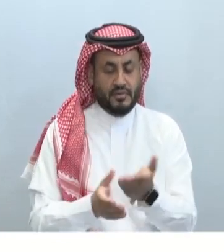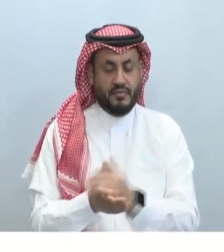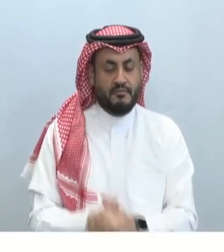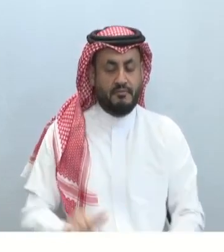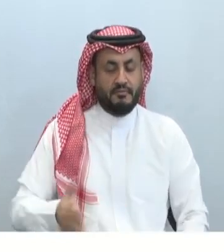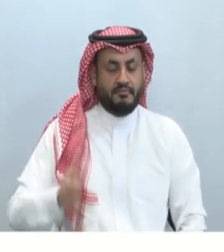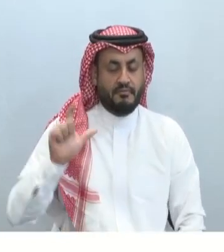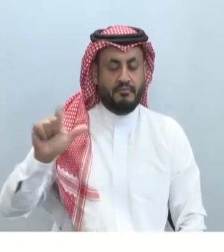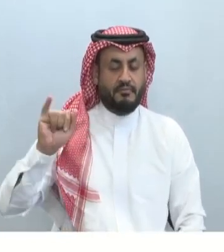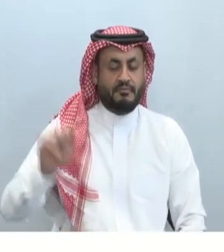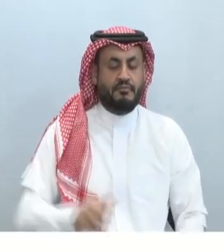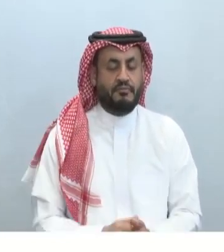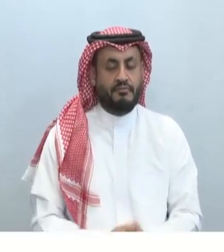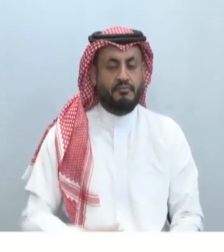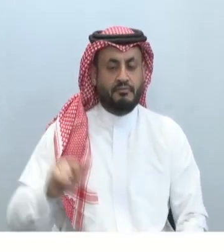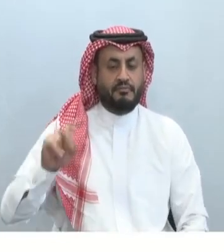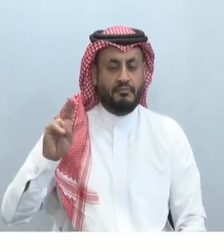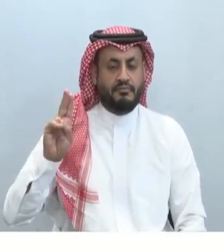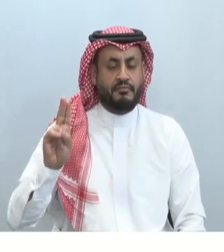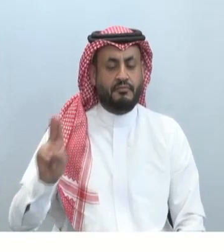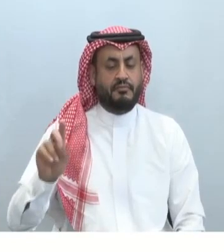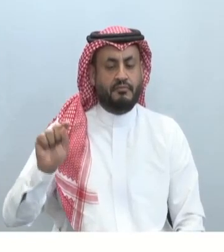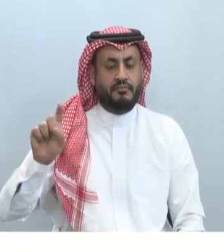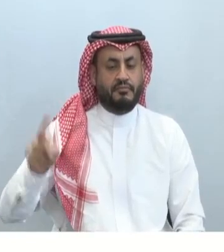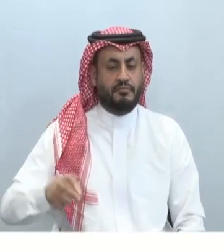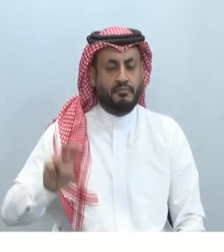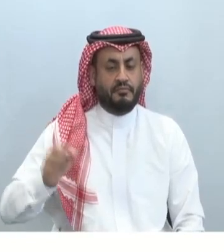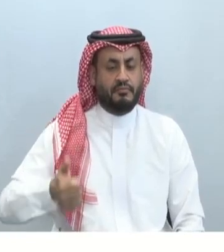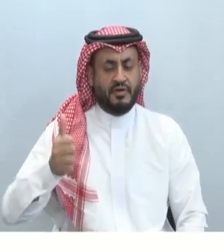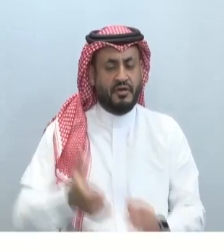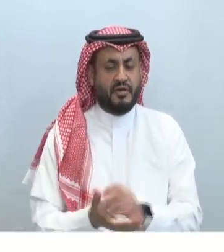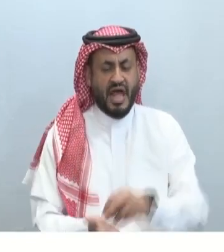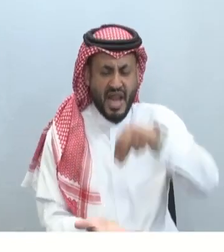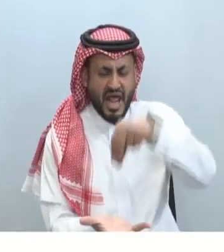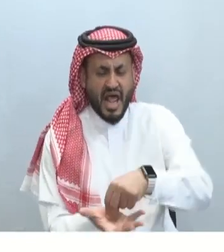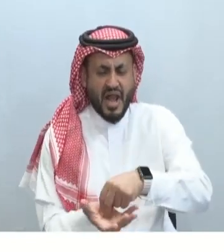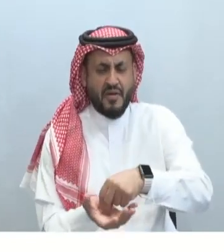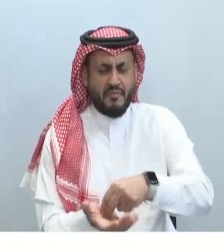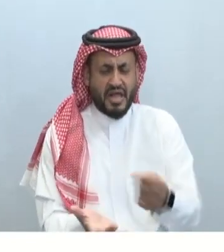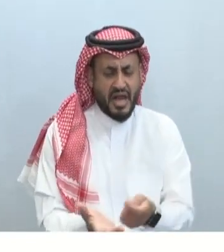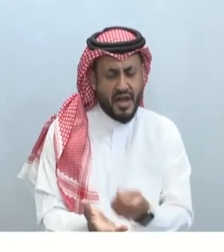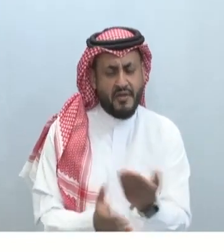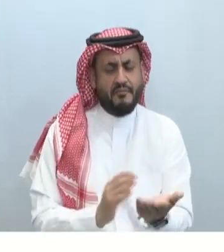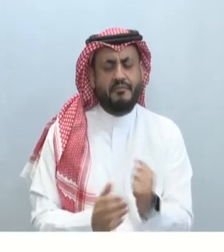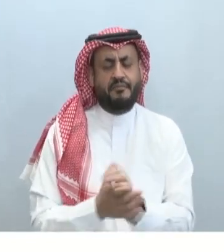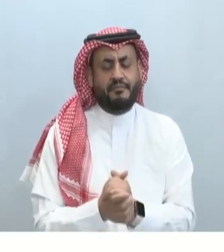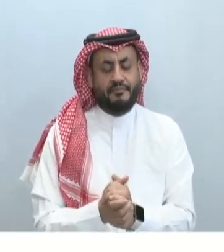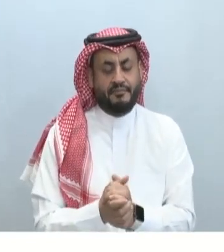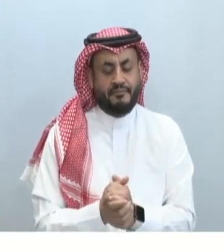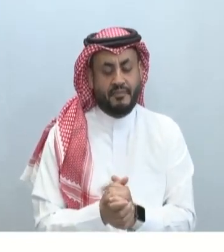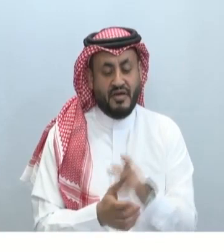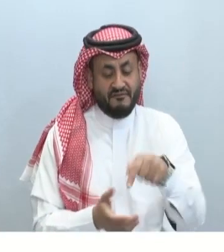يعني من مجلس العقد وهذا الخيار يا ابنائي هو خيار المجلس وله